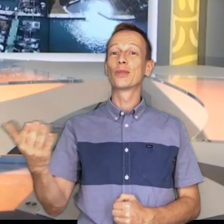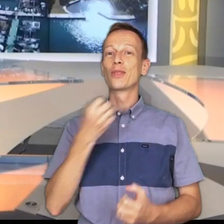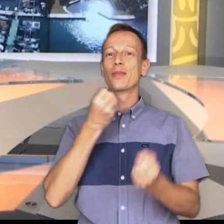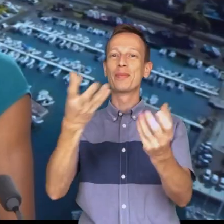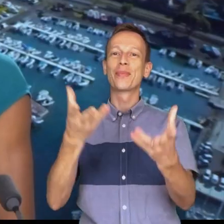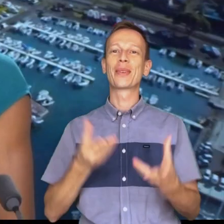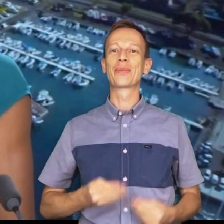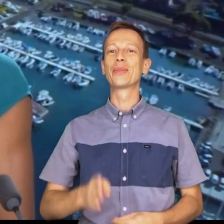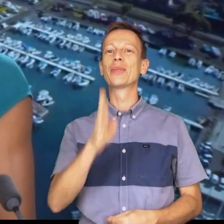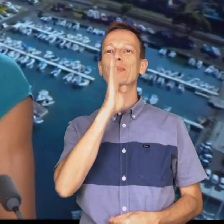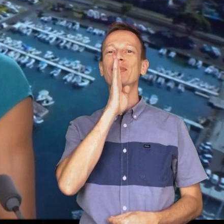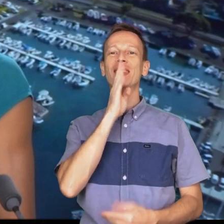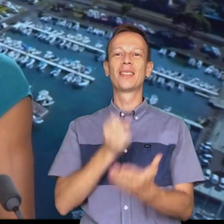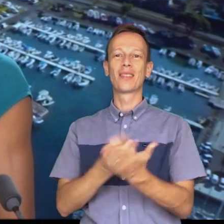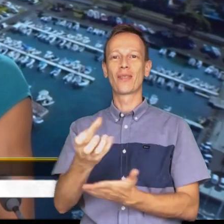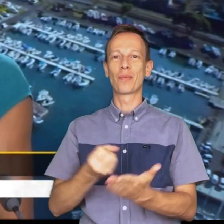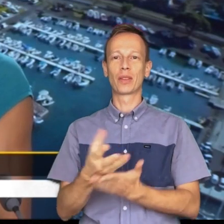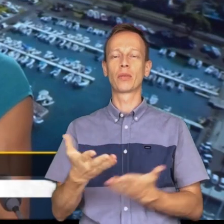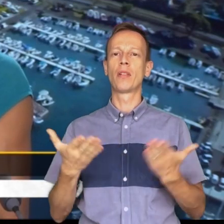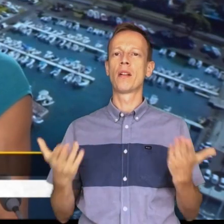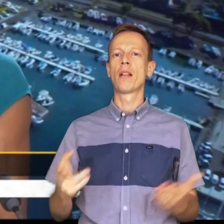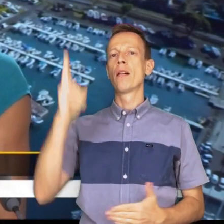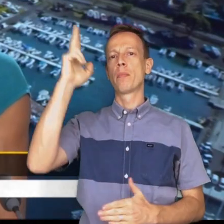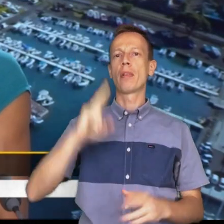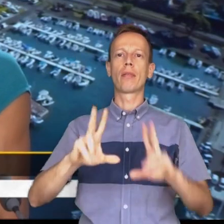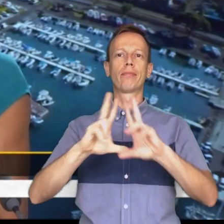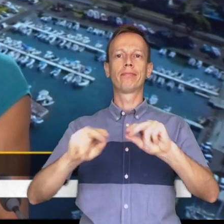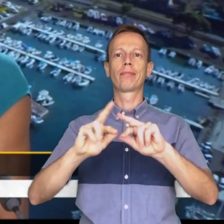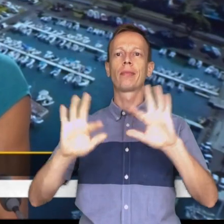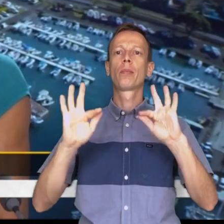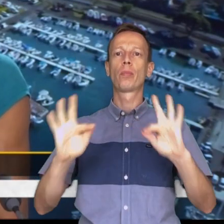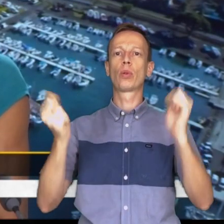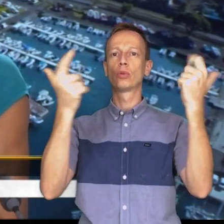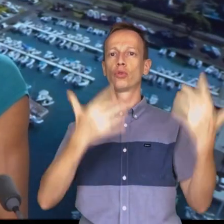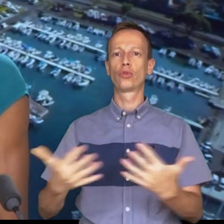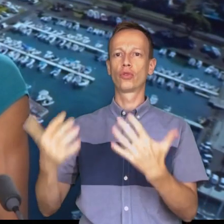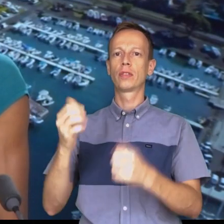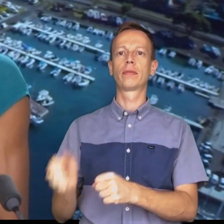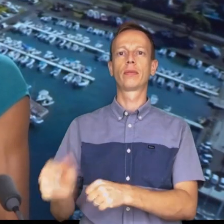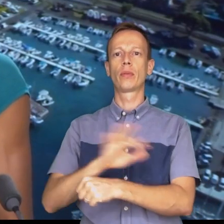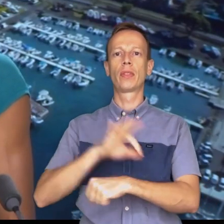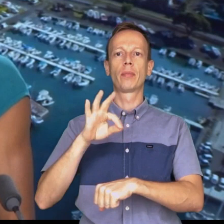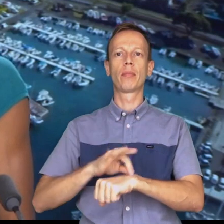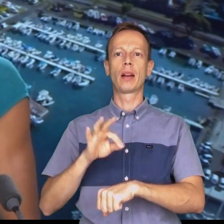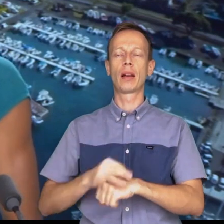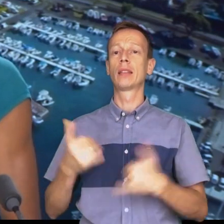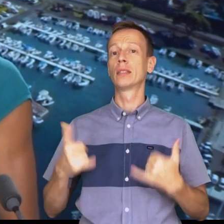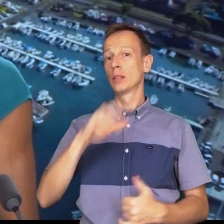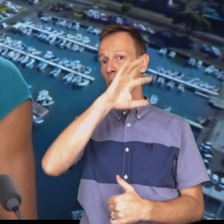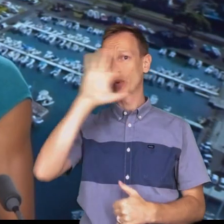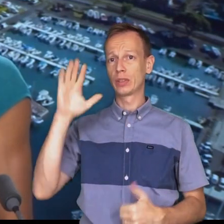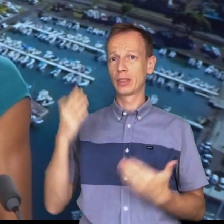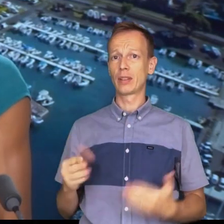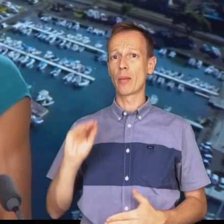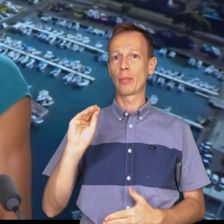Bonjour à tous et bienvenue dans votre édition de la mi-journée. Nous ouvrons l'actualité avec les derniers chiffres du Covid-19. La Polynésie